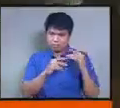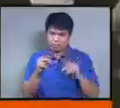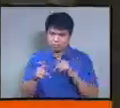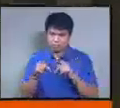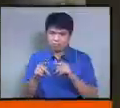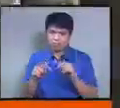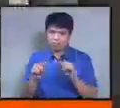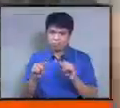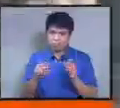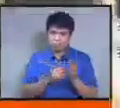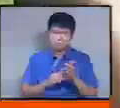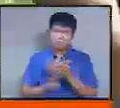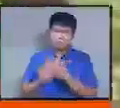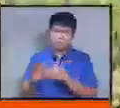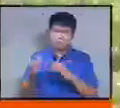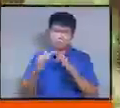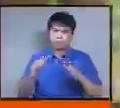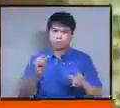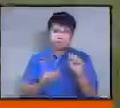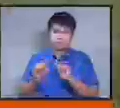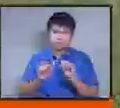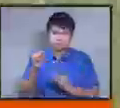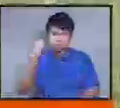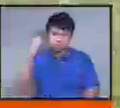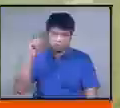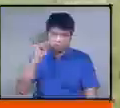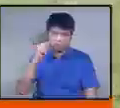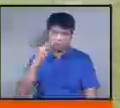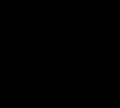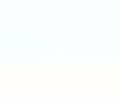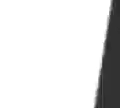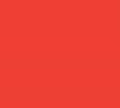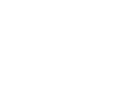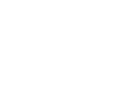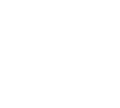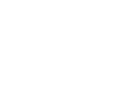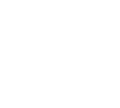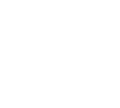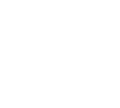makakabalik sa kanilang mga tirahan. Umaaksyon, Jem Avancenia, News 5.